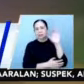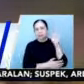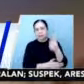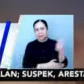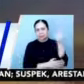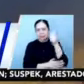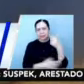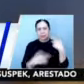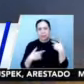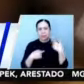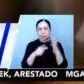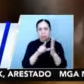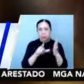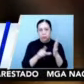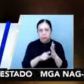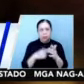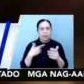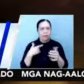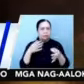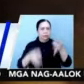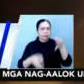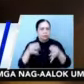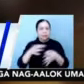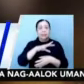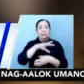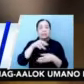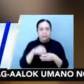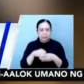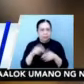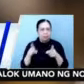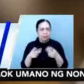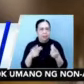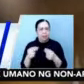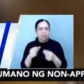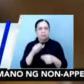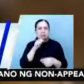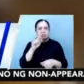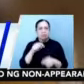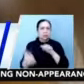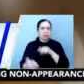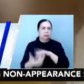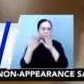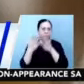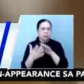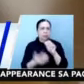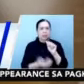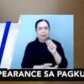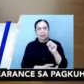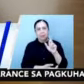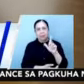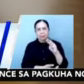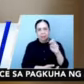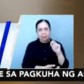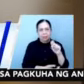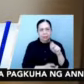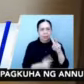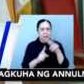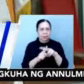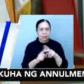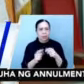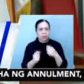abogado at judge daw kasing sangkot sa naturang non-appearance annulment application. Yung mga nahuli natin, nag-offer sila